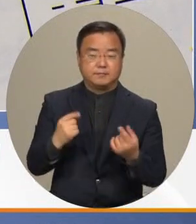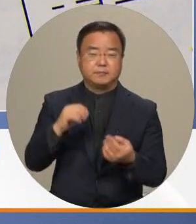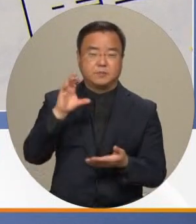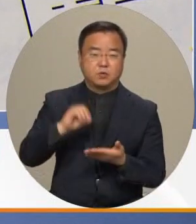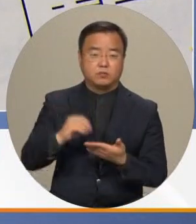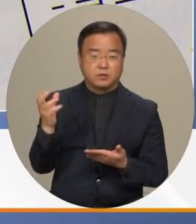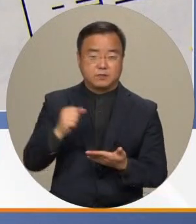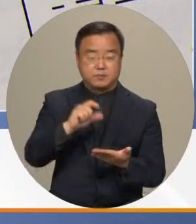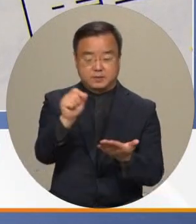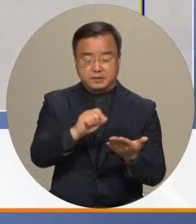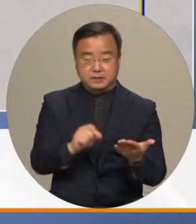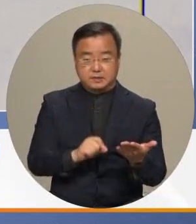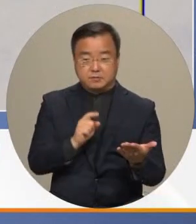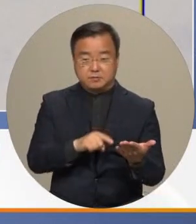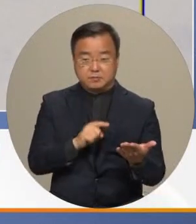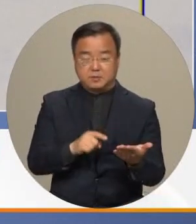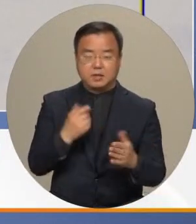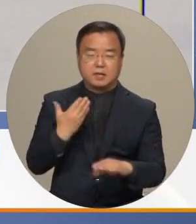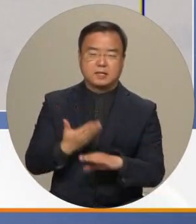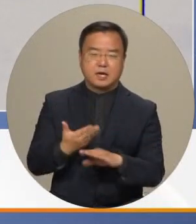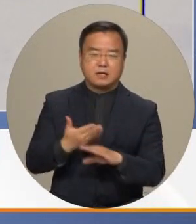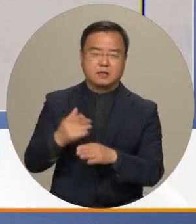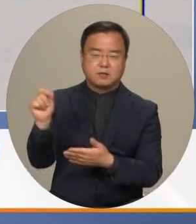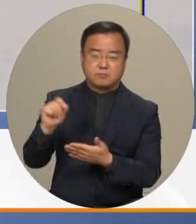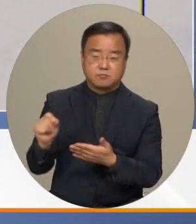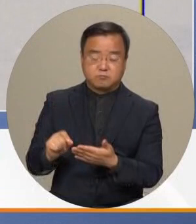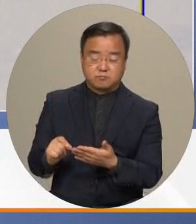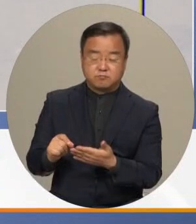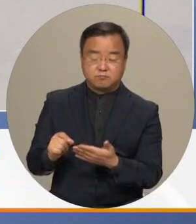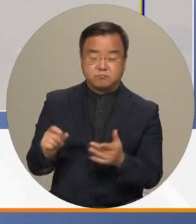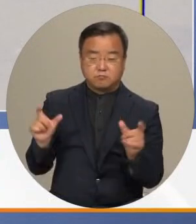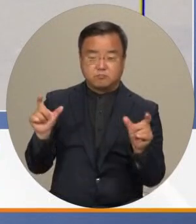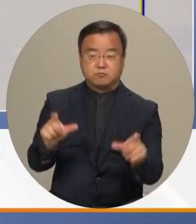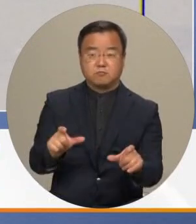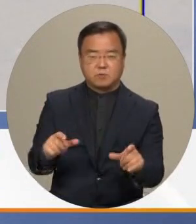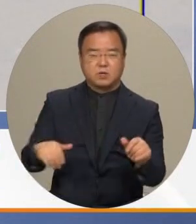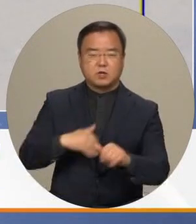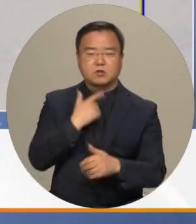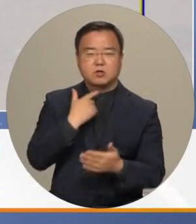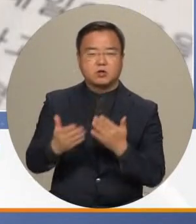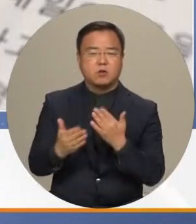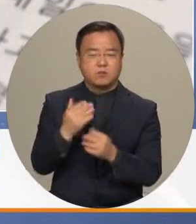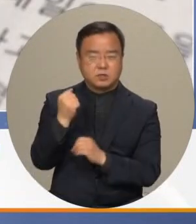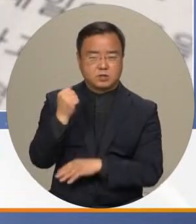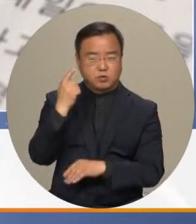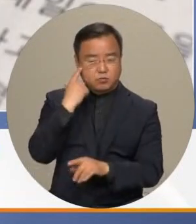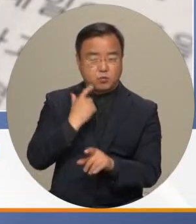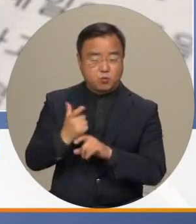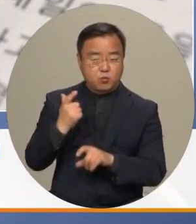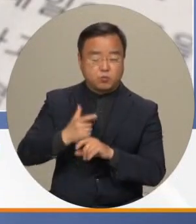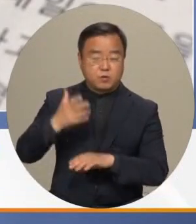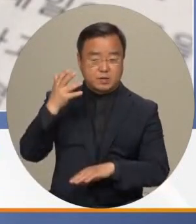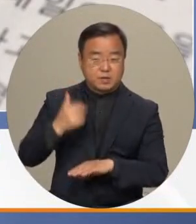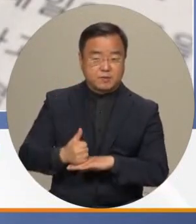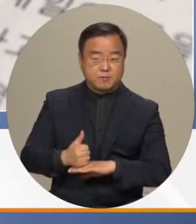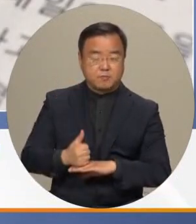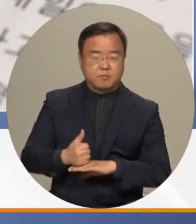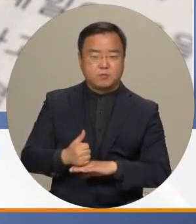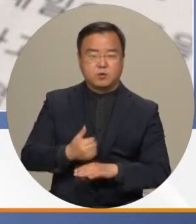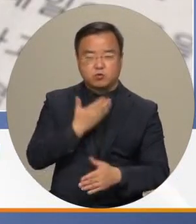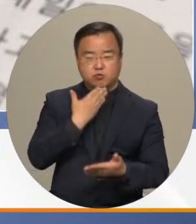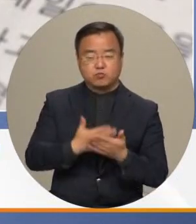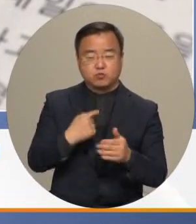제가 글을 쓴 부분들은 다르게 표기를 했거든요 그래서 현장 경험을 바탕으로 오랜 고민 끝에 a 뭐